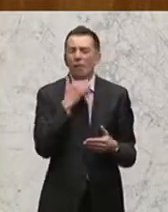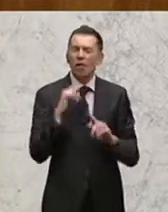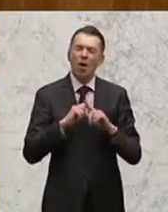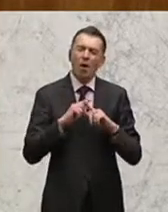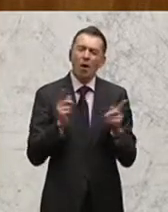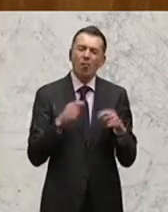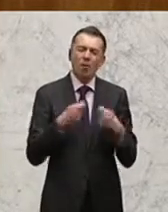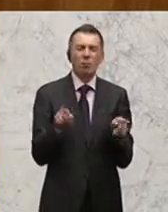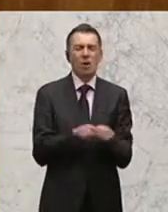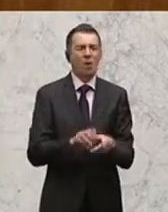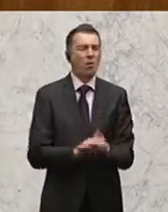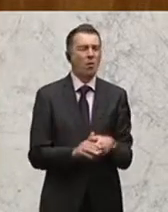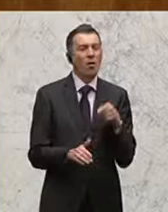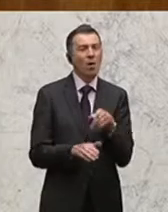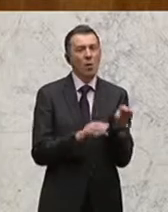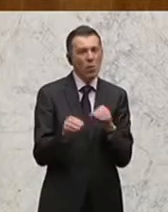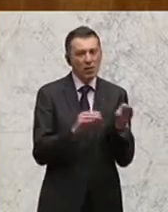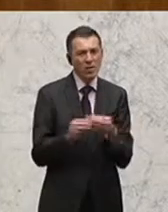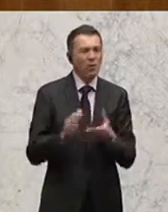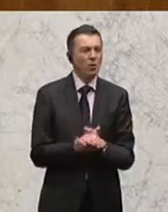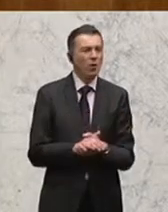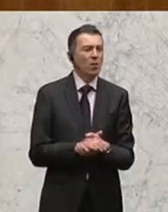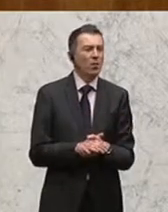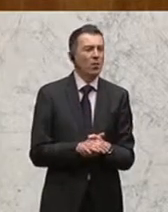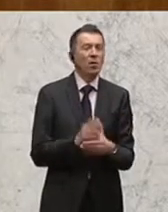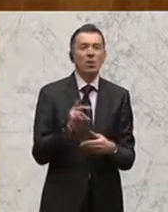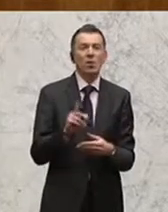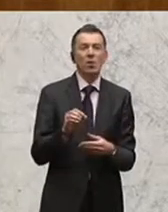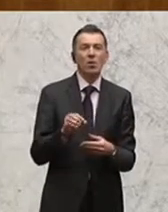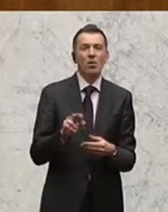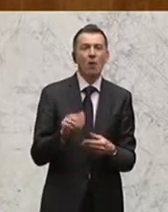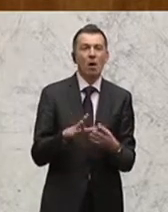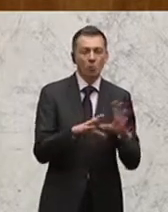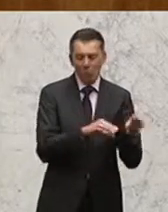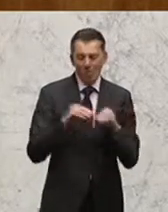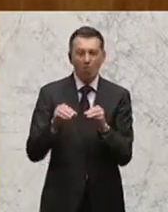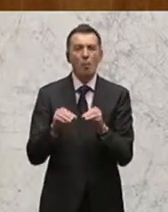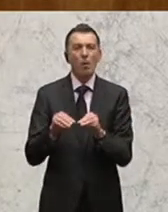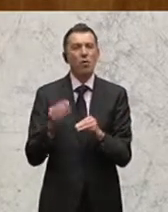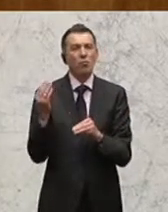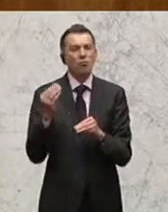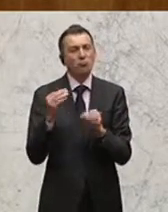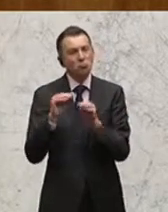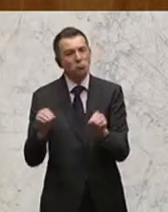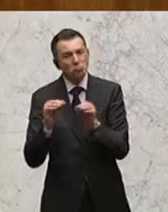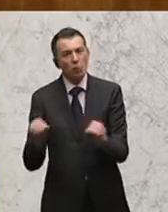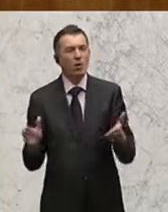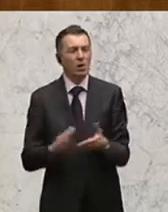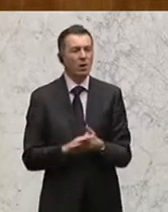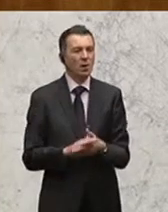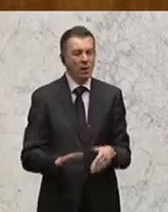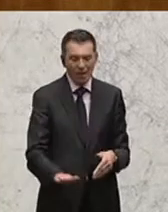wo solche Übersetzungen, sinngemäße Übersetzungen aus dem Koran in Lehrinhalten vorkommen. Und wenn damit Kleinkinder in